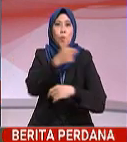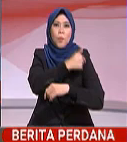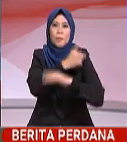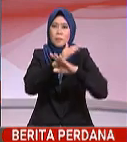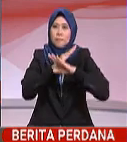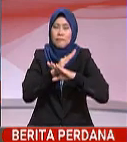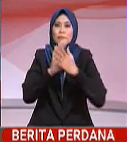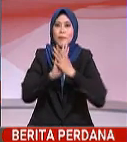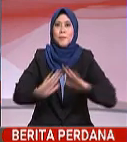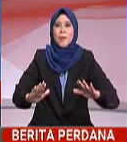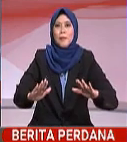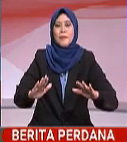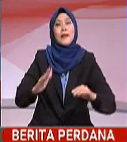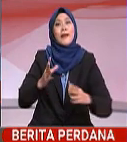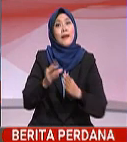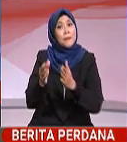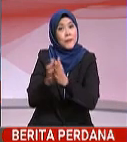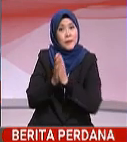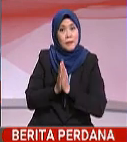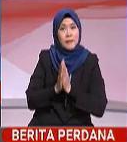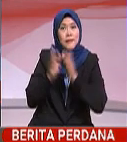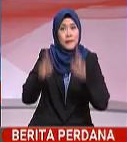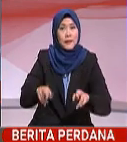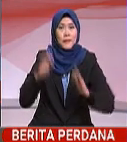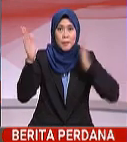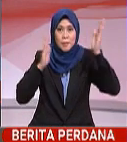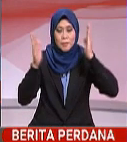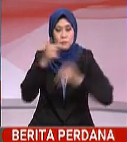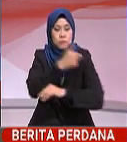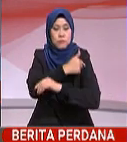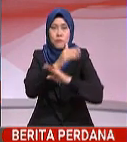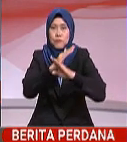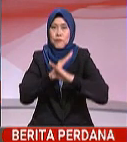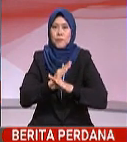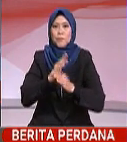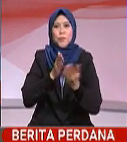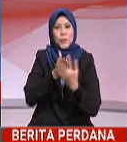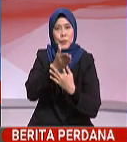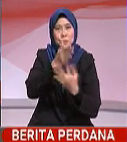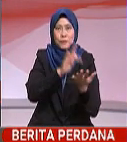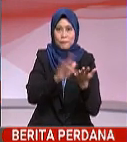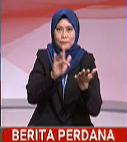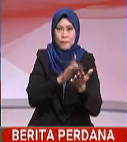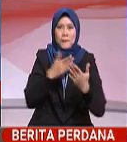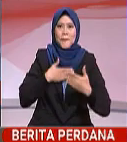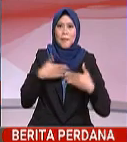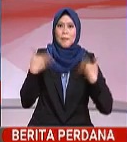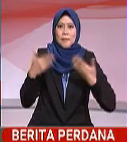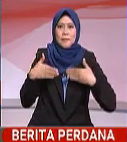selamat dan meminta rakyat Malaysia mendaftar untuk suntikan melalui aplikasi MySejahtera.